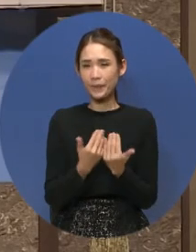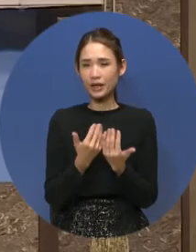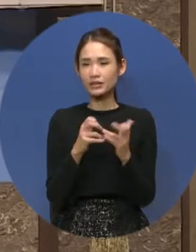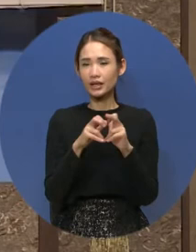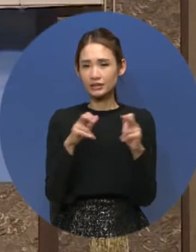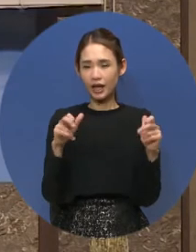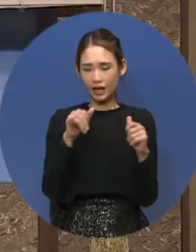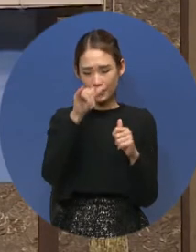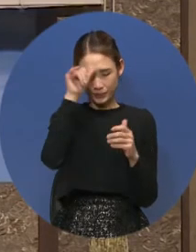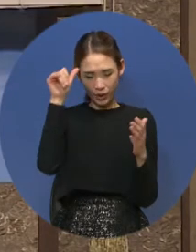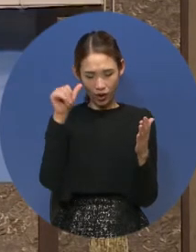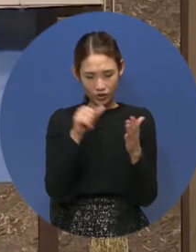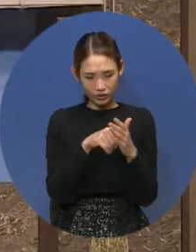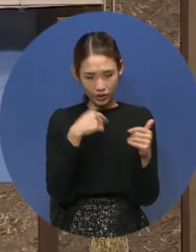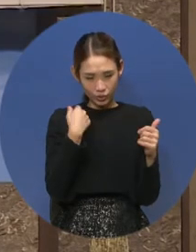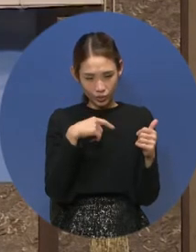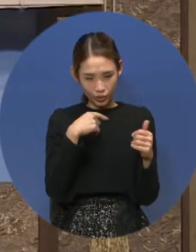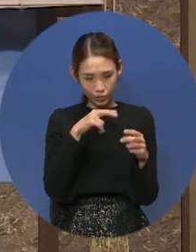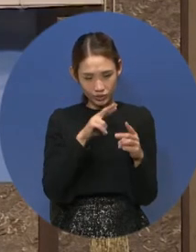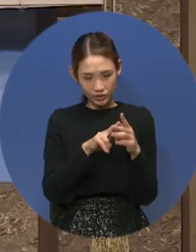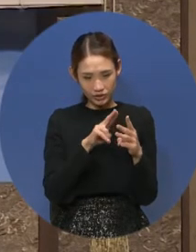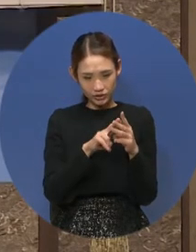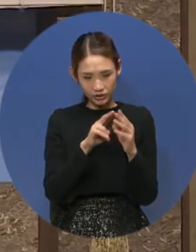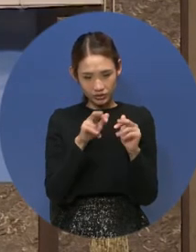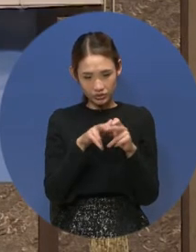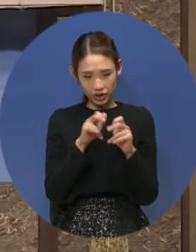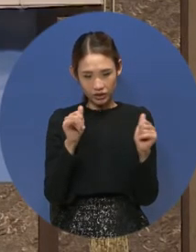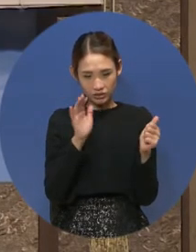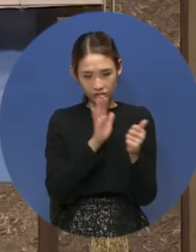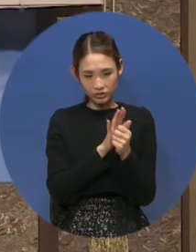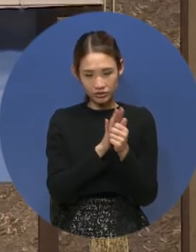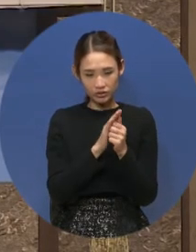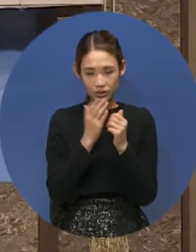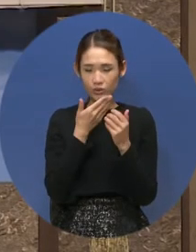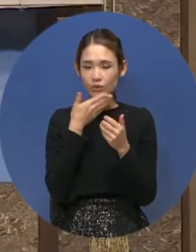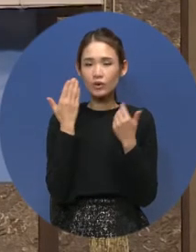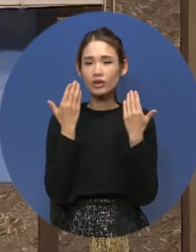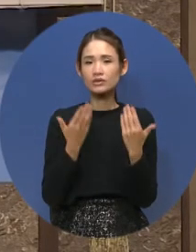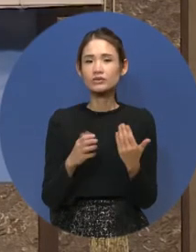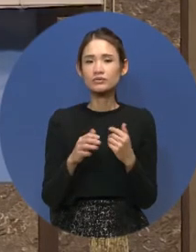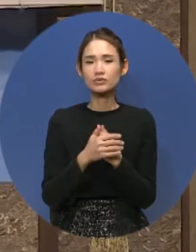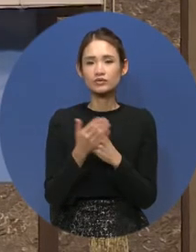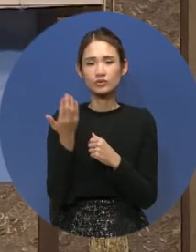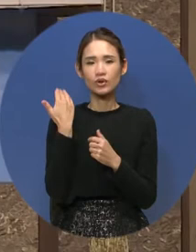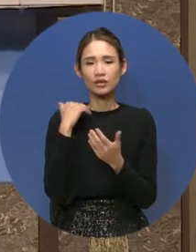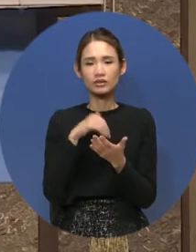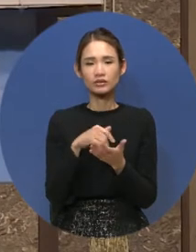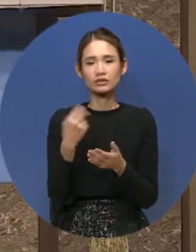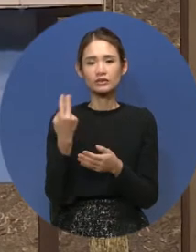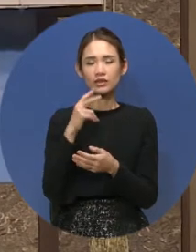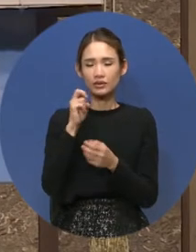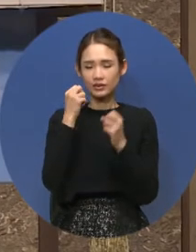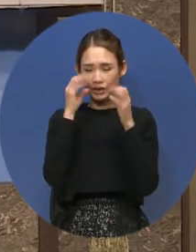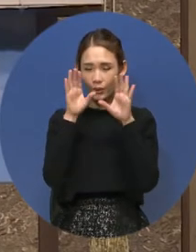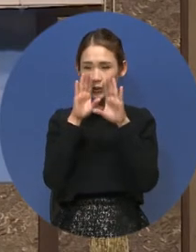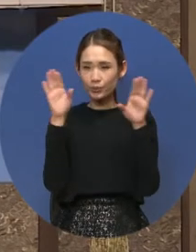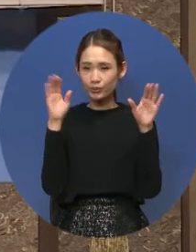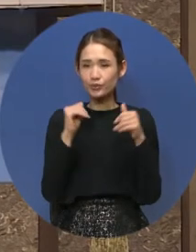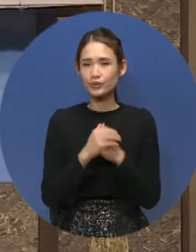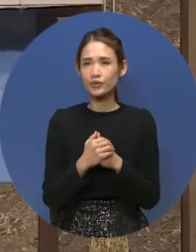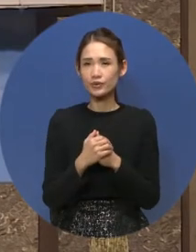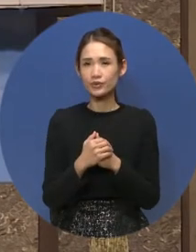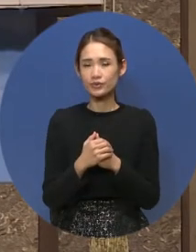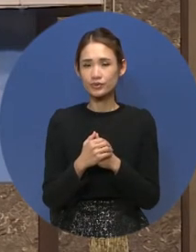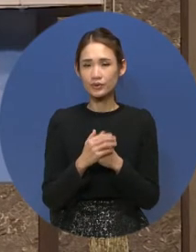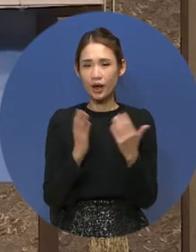센터, 장애인 가족 지원 센터, 농아인 쉼터 등이 최근 2020년에 개소를 했습니다. 예.